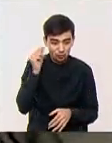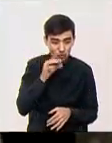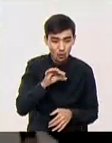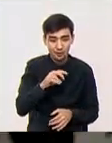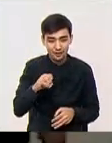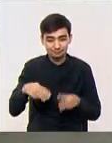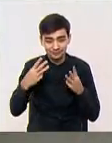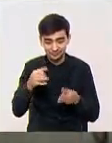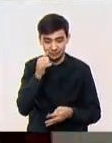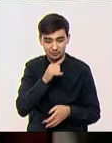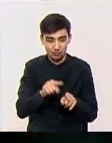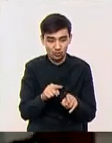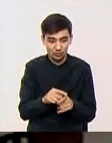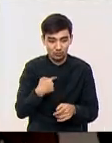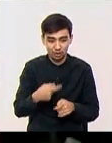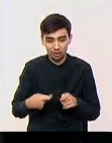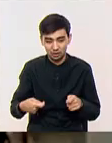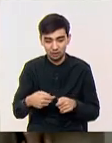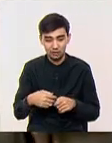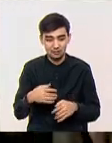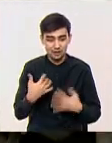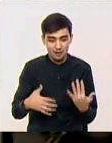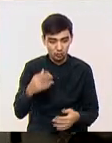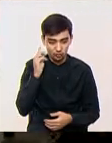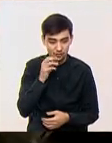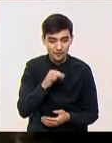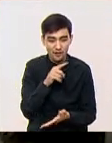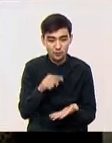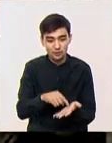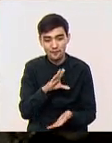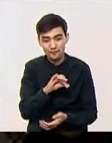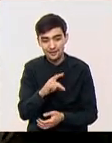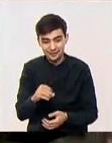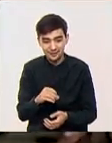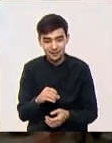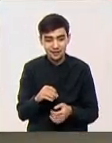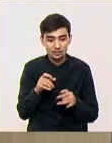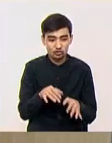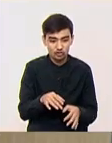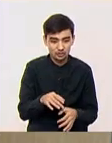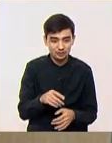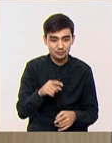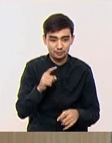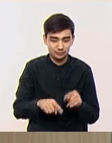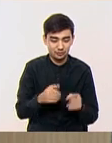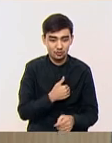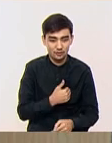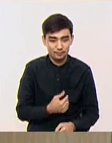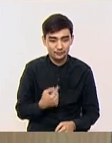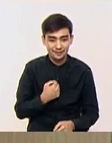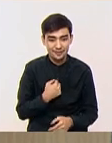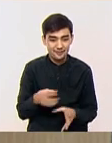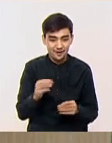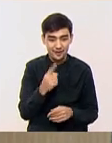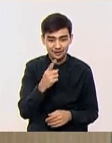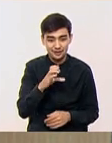онлайн. Это сказывается на его успеваемости. Он надеется, что вопрос с визой решится как можно быстрее. Я потерял целый семестр, потому что не